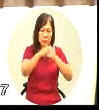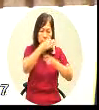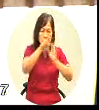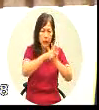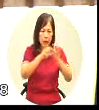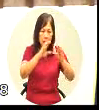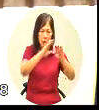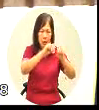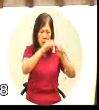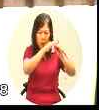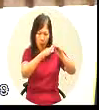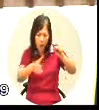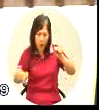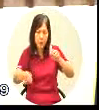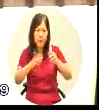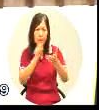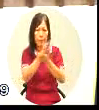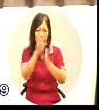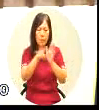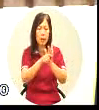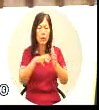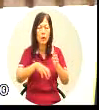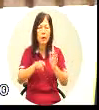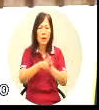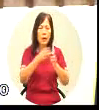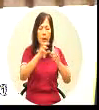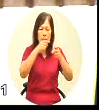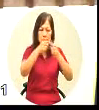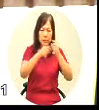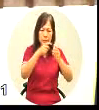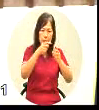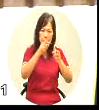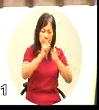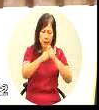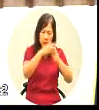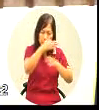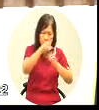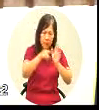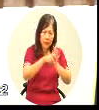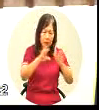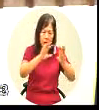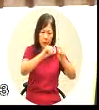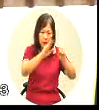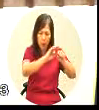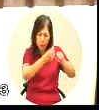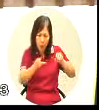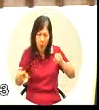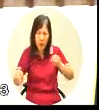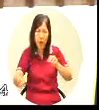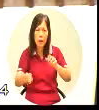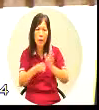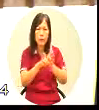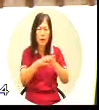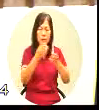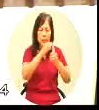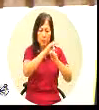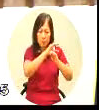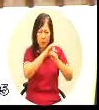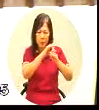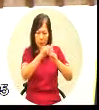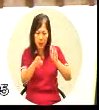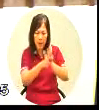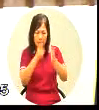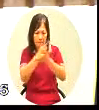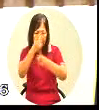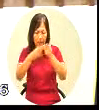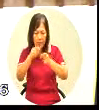况，在这本报告里面有提到柴山地滑，我想市长应该清楚柴山的地滑是每一年